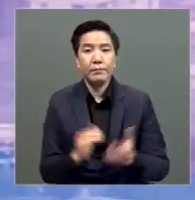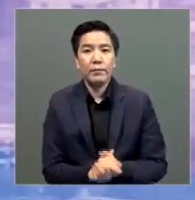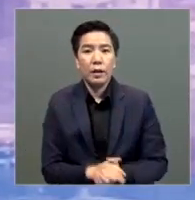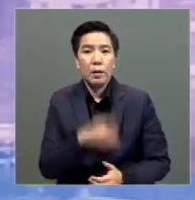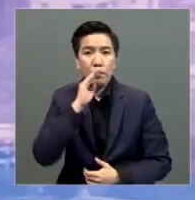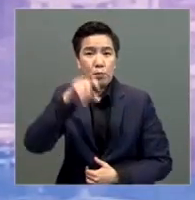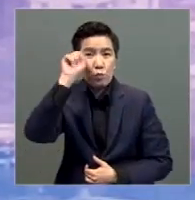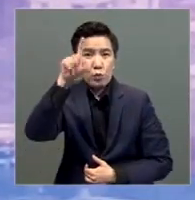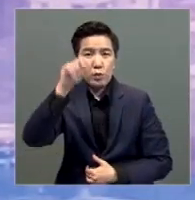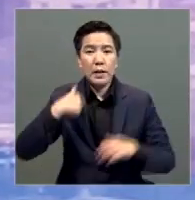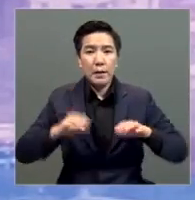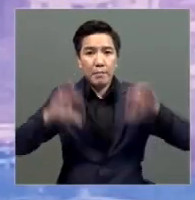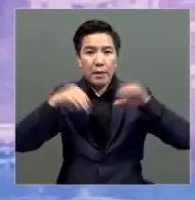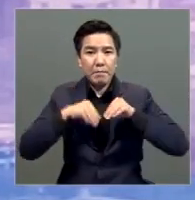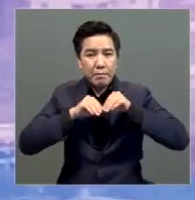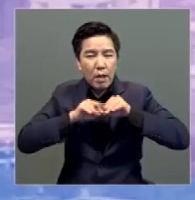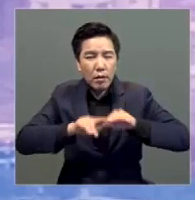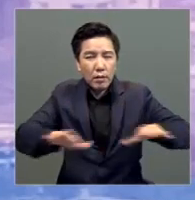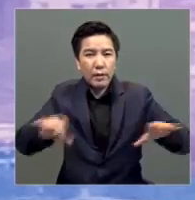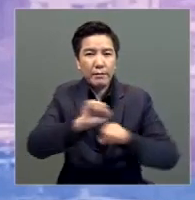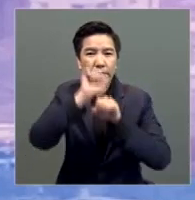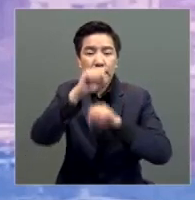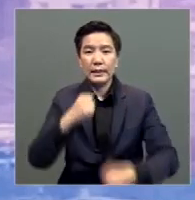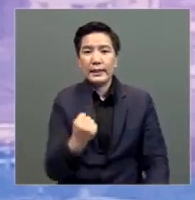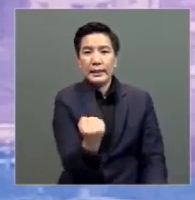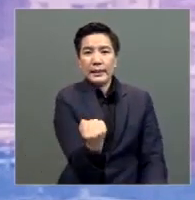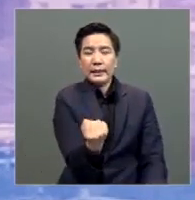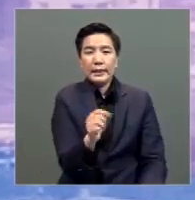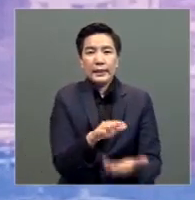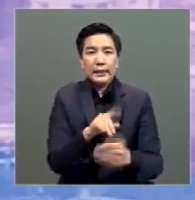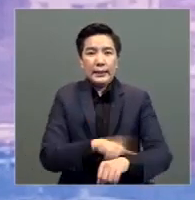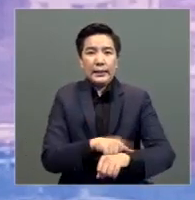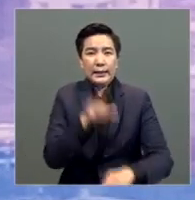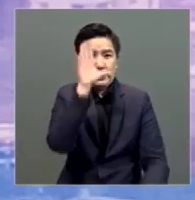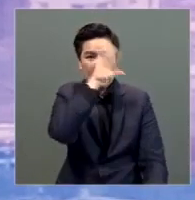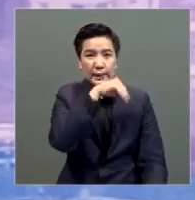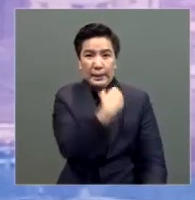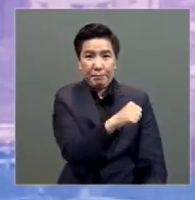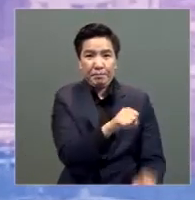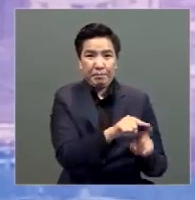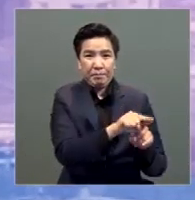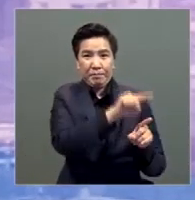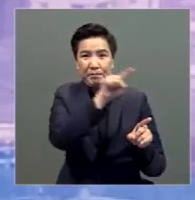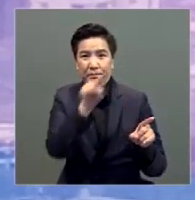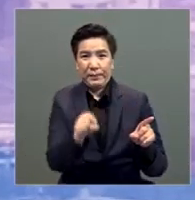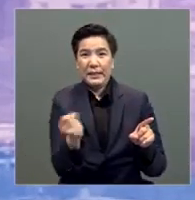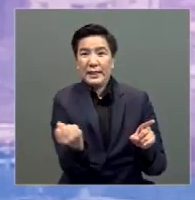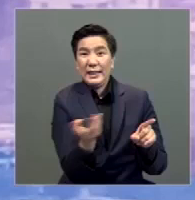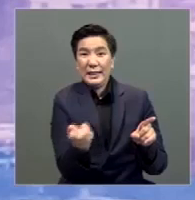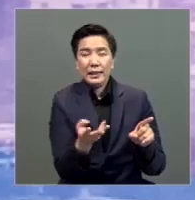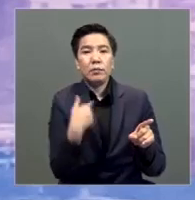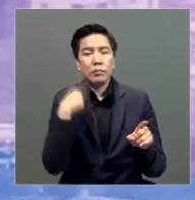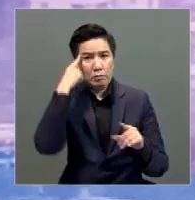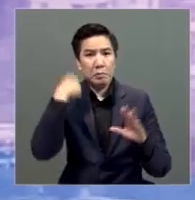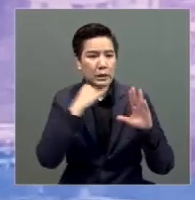คอร์ฟิวที่รัฐบาลได้ออกนั่นน่ะตีสี่เอ้ยขอโทษสี่ทุ่มถึงตีสี่แต่เราได้ทราบว่าบ